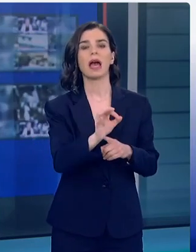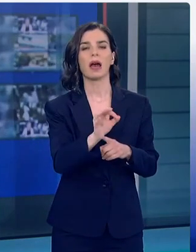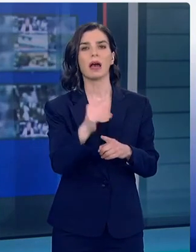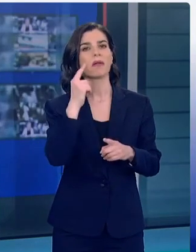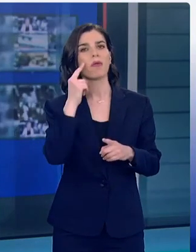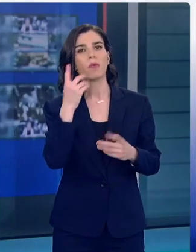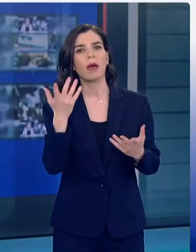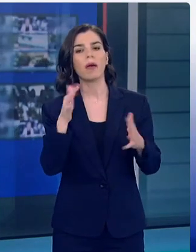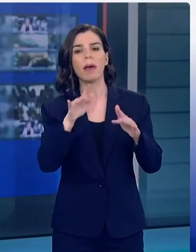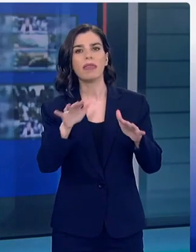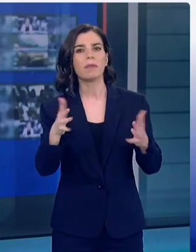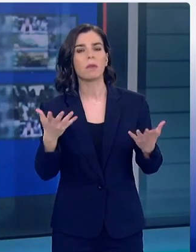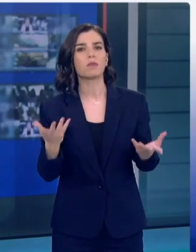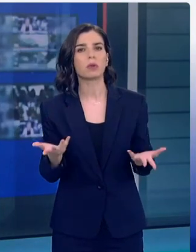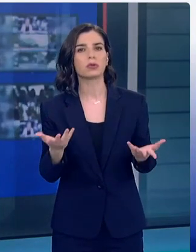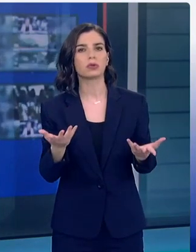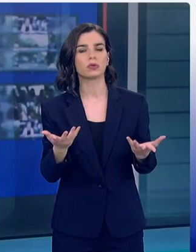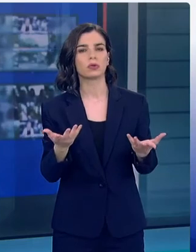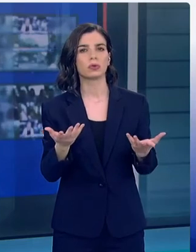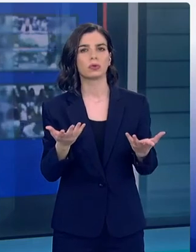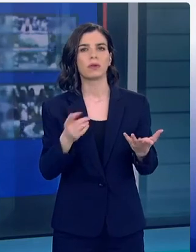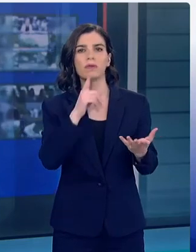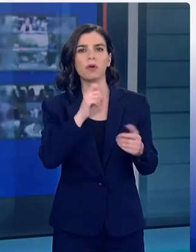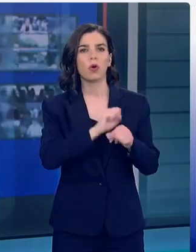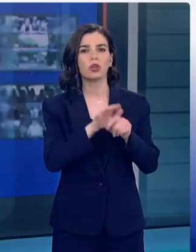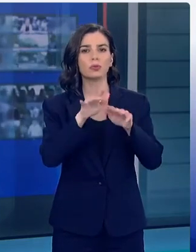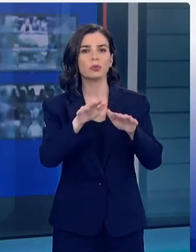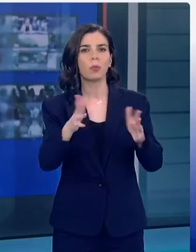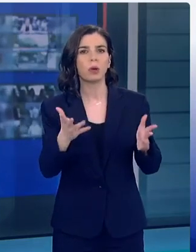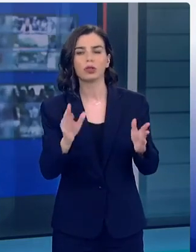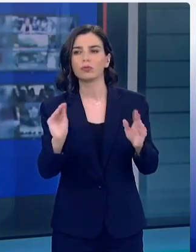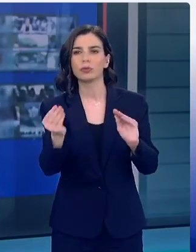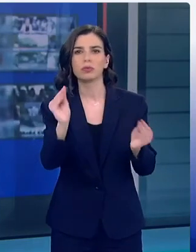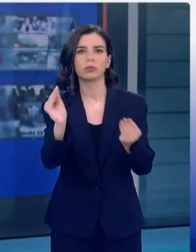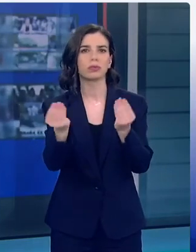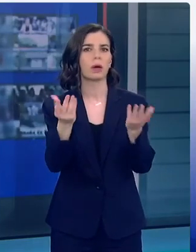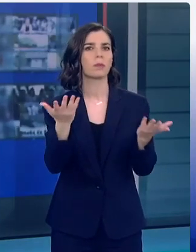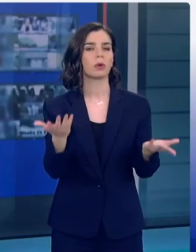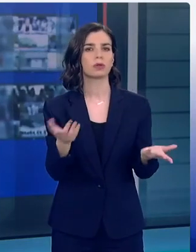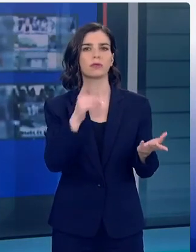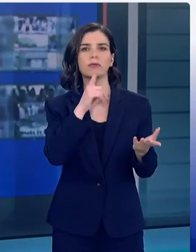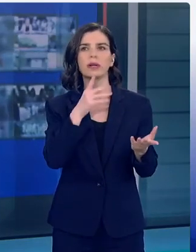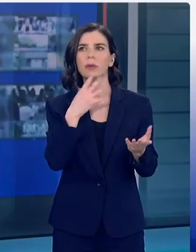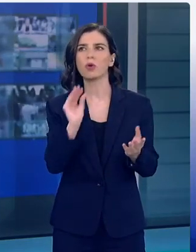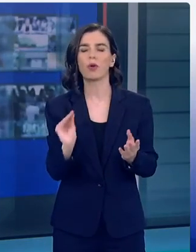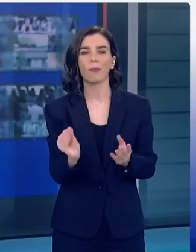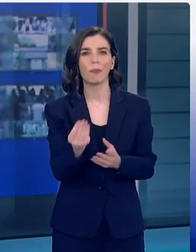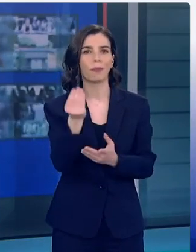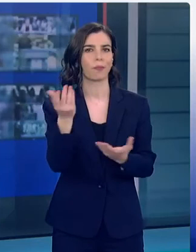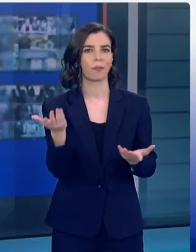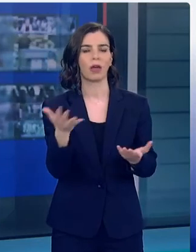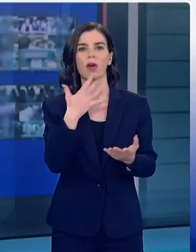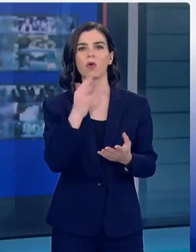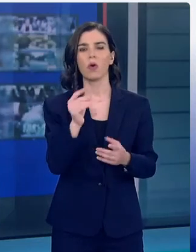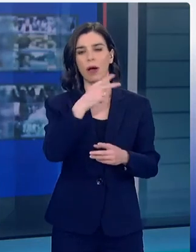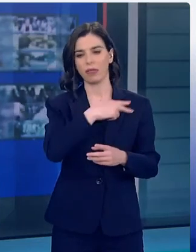δούμε επιδημιολογικά πώς εξελίσσεται και πώς εξελίχθηκε η νόσος αυτή στη χώρα. Επειδή